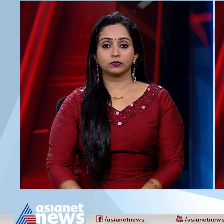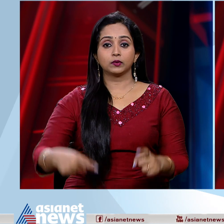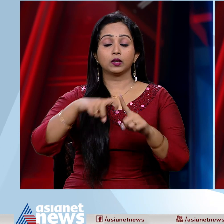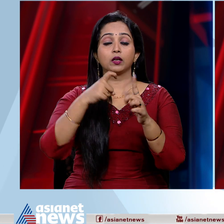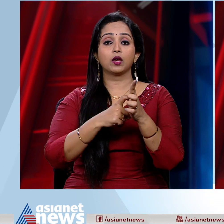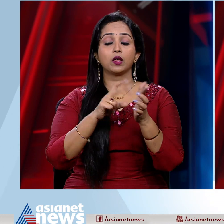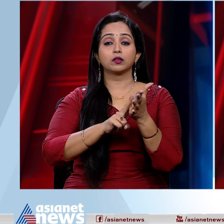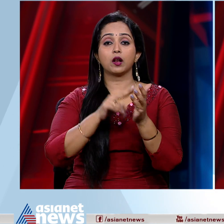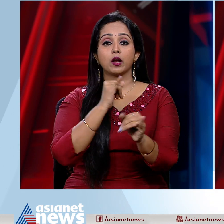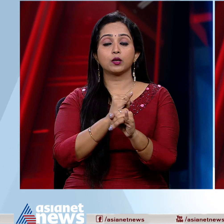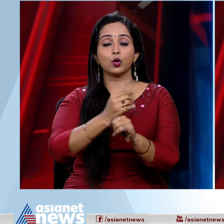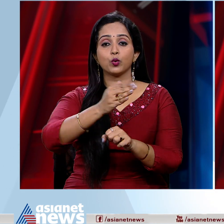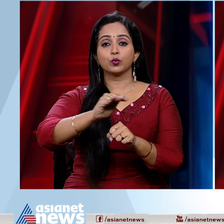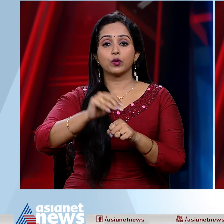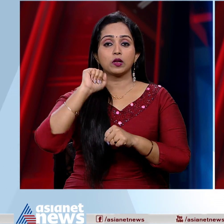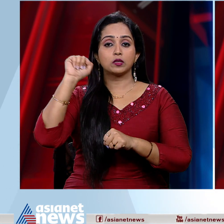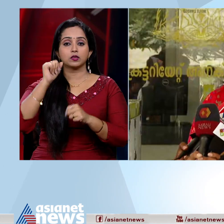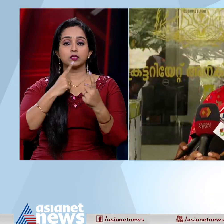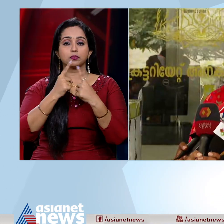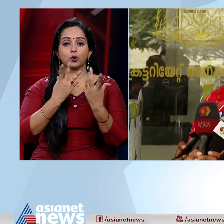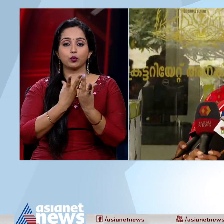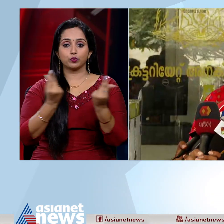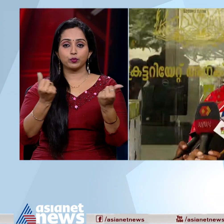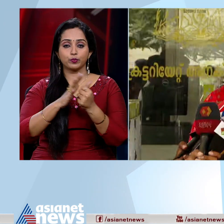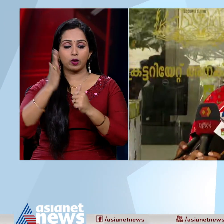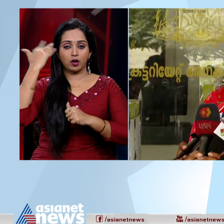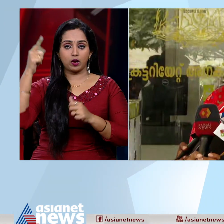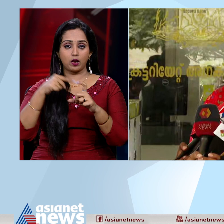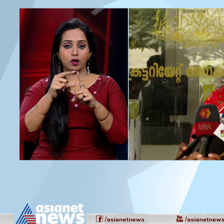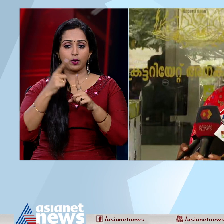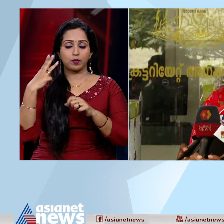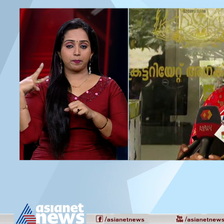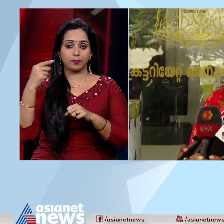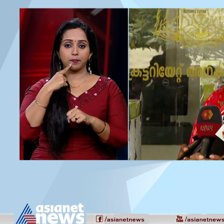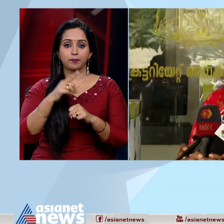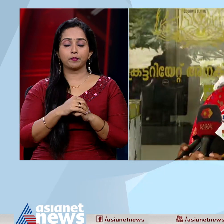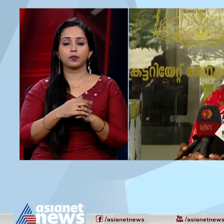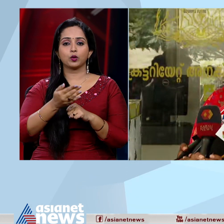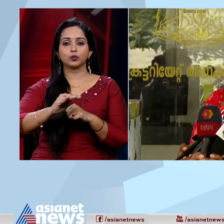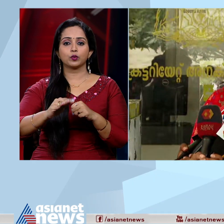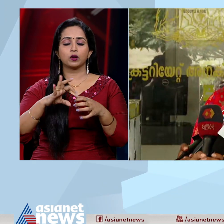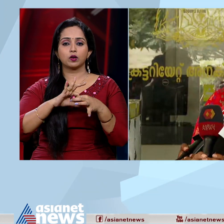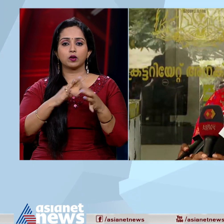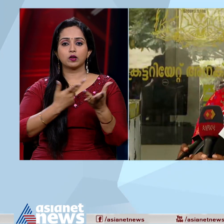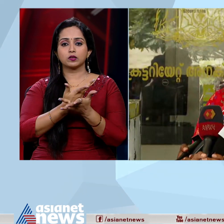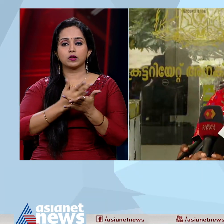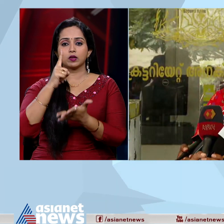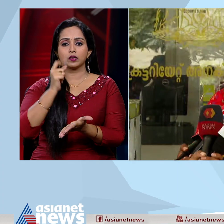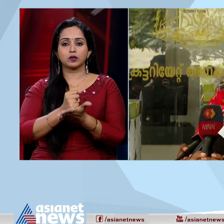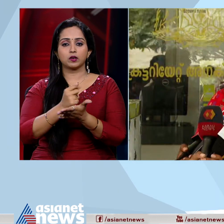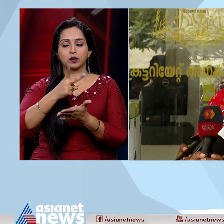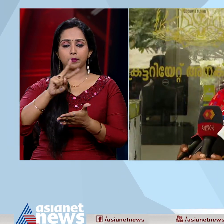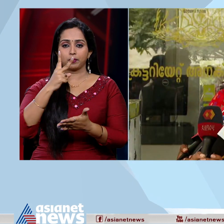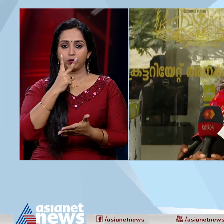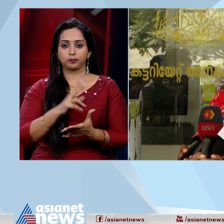ആർ നാരായണൻ ഇൻസ്റ്റിറ്റ്യൂട്ടിലെ വിദ്യാർത്ഥി സമരം ഒത്തുതീർപ്പായെന്ന് ഉന്നത വിദ്യാഭ്യാസ മന്ത്രി ആർ ബിന്ദു വിദ്യാർത്ഥികളുമായി നടത്തിയ ചർച്ചയിലാണ് ധാരണ. മന്ത്രിയുടെ